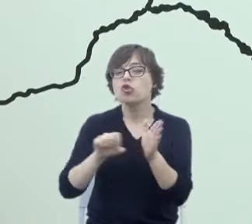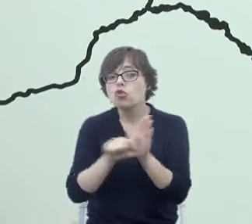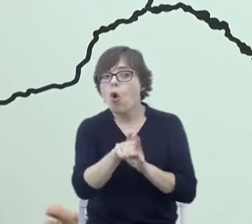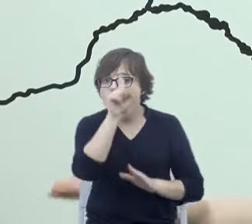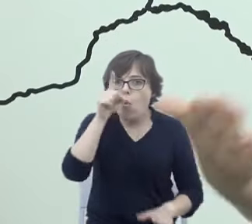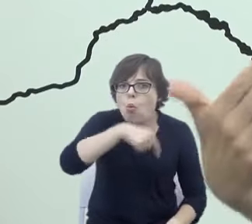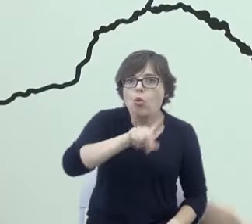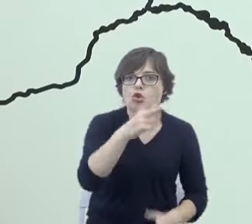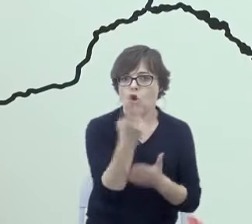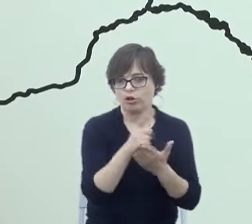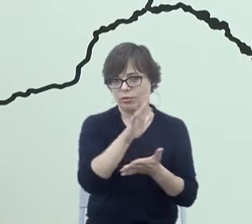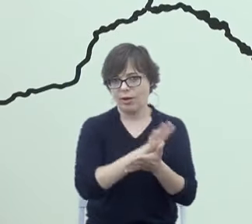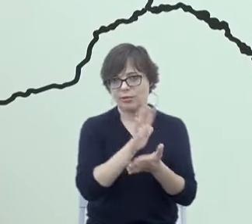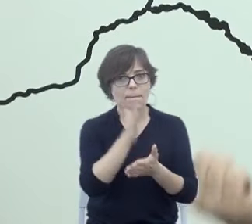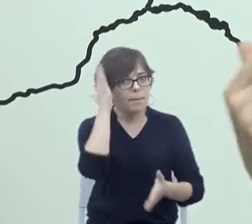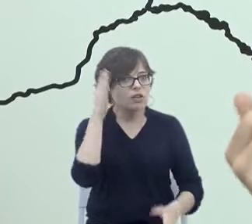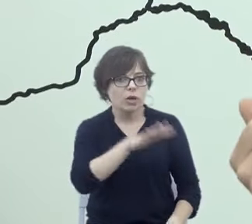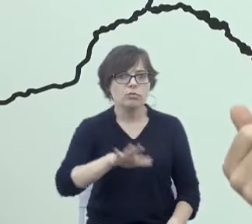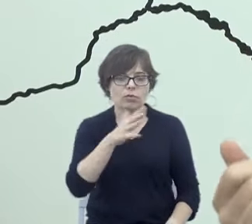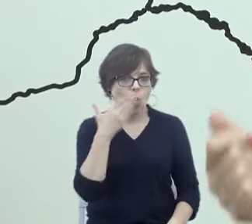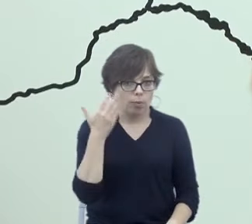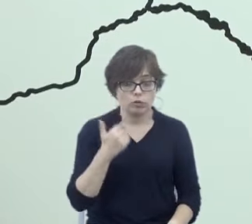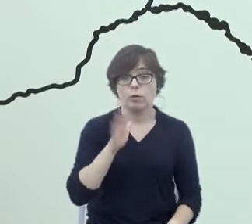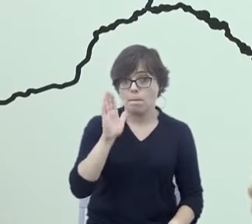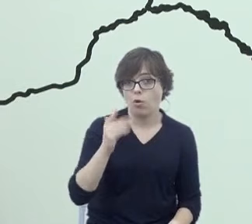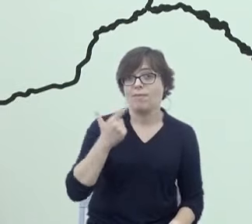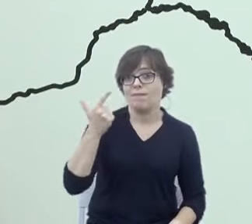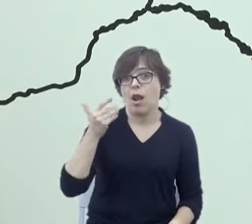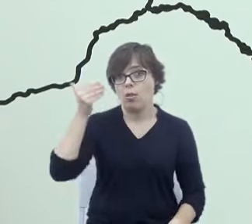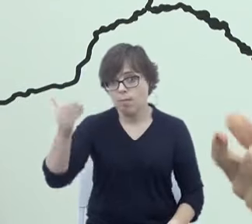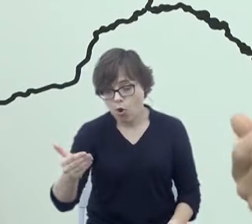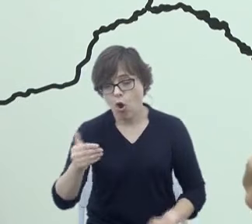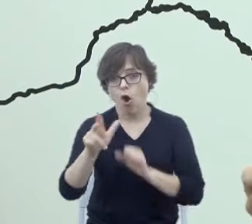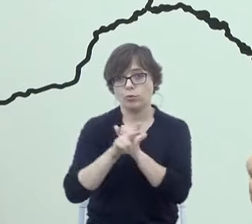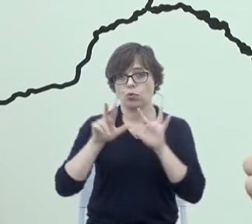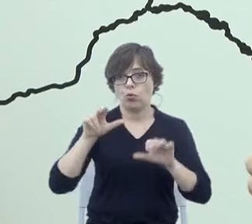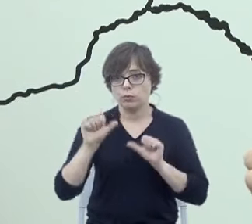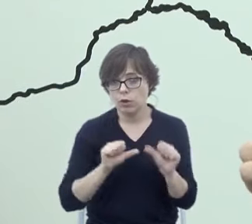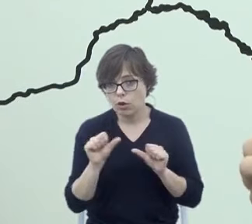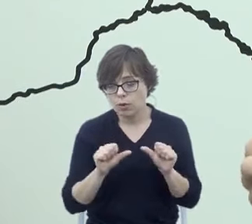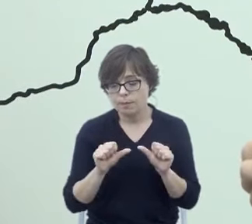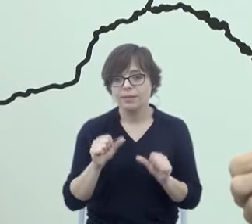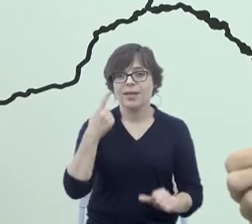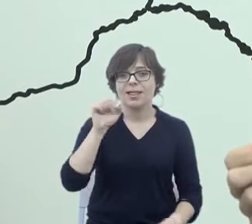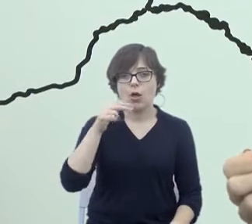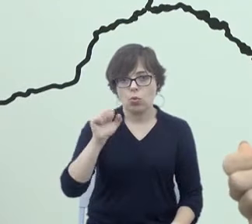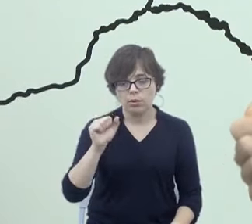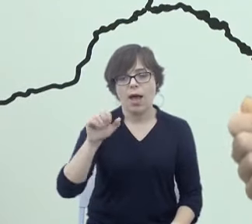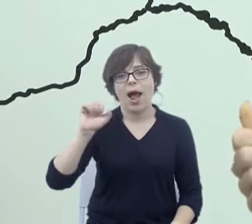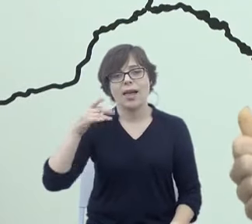wspólnoty lokalnej, mieszkańców Łomżyńskiego. Dwa lata później, w 1988 roku, Danuta i